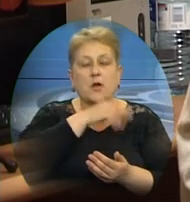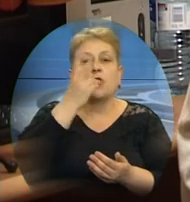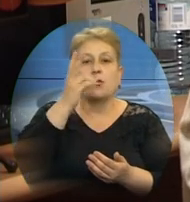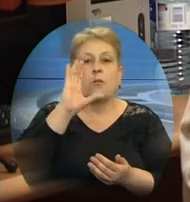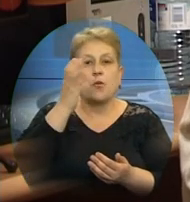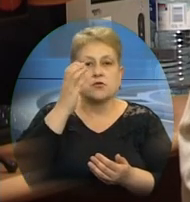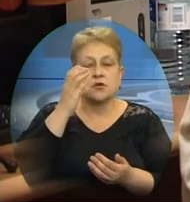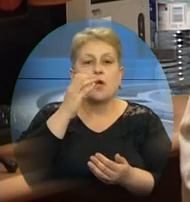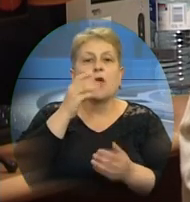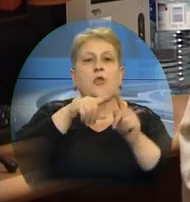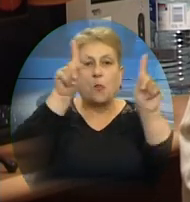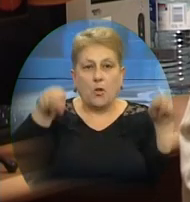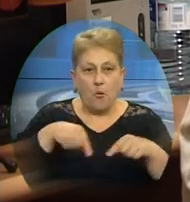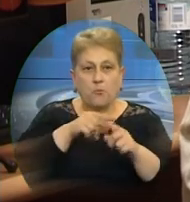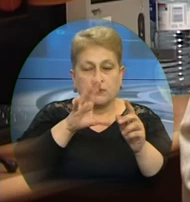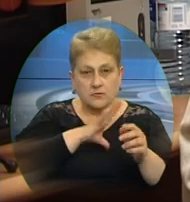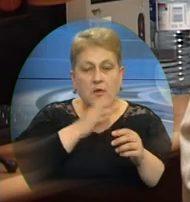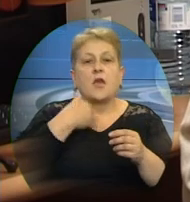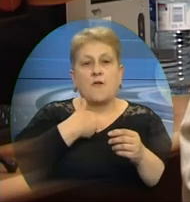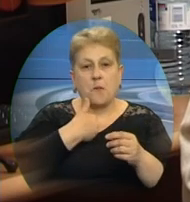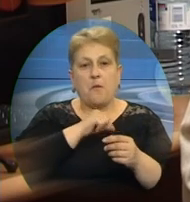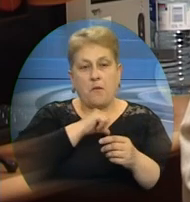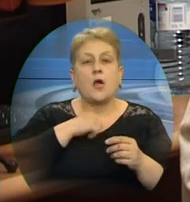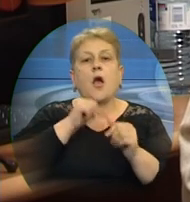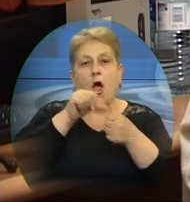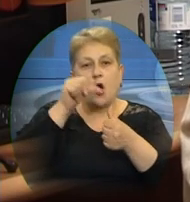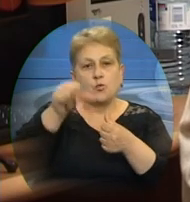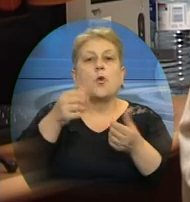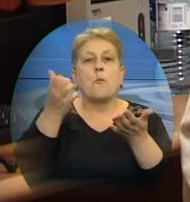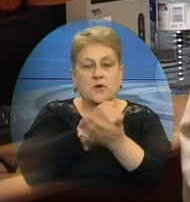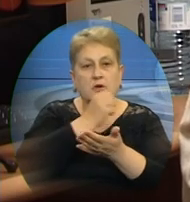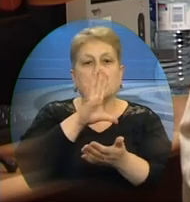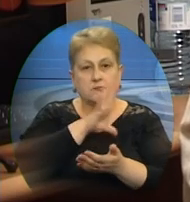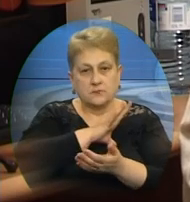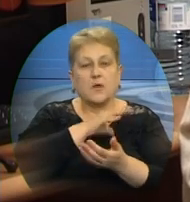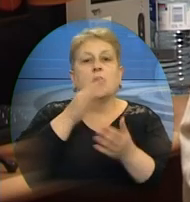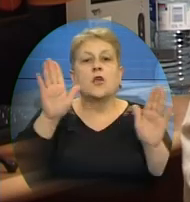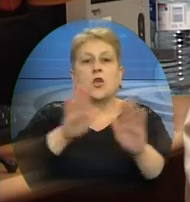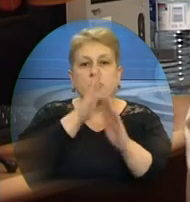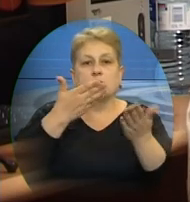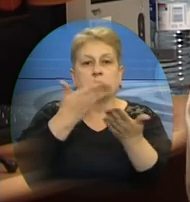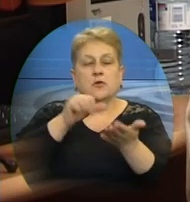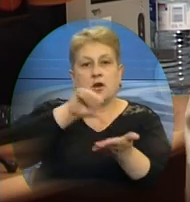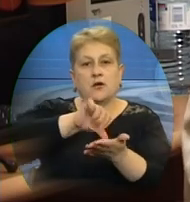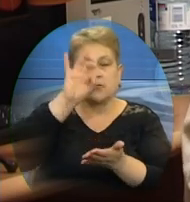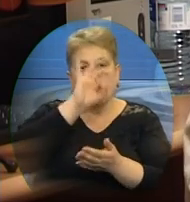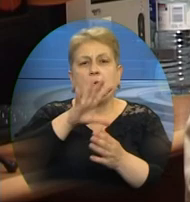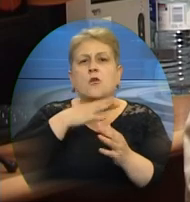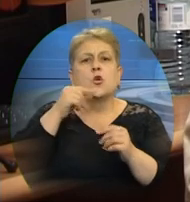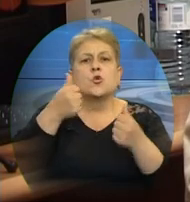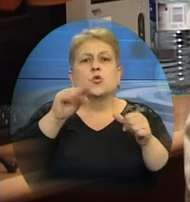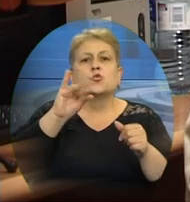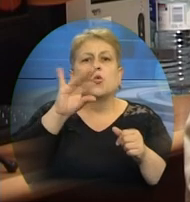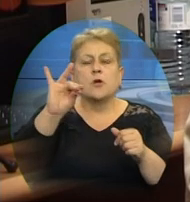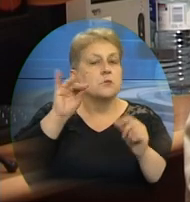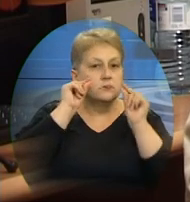երկու բրոնզե դիպլոմ եւ մեկ հատուկ մրցանակ հայ երաժշտությունը ներկայացնելու համար։ Այնքան ժյուրին